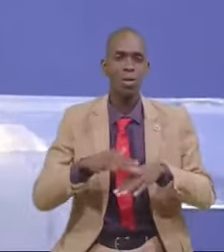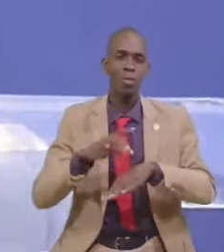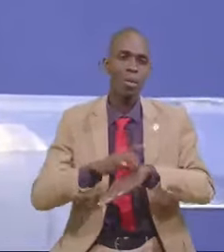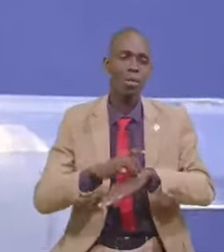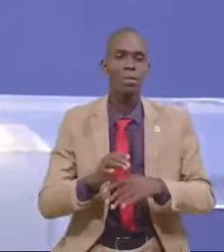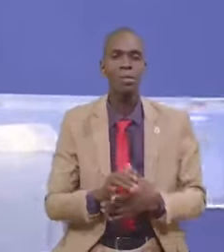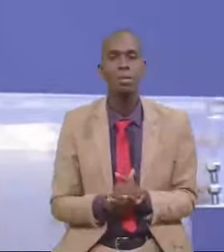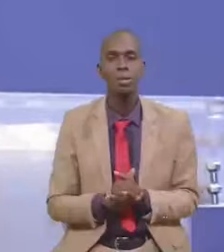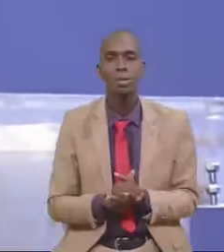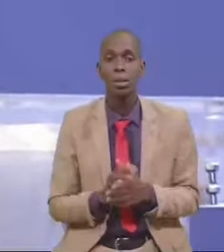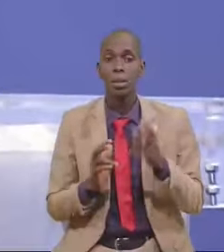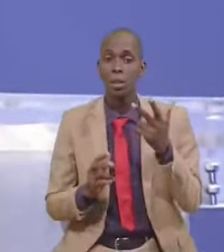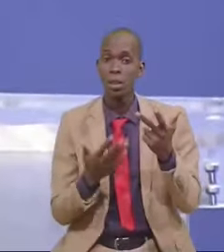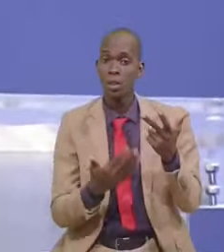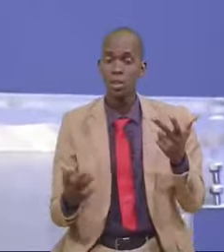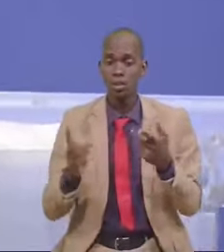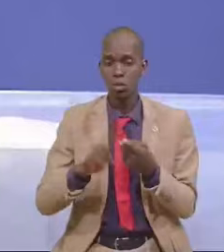Nous allons voir aussi trois éléments.